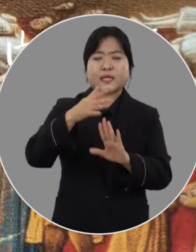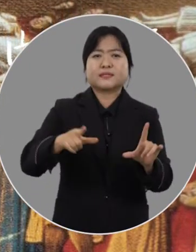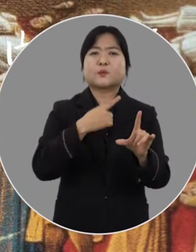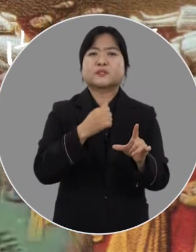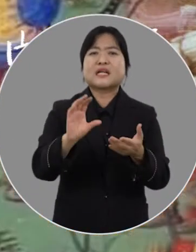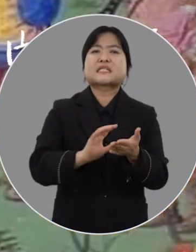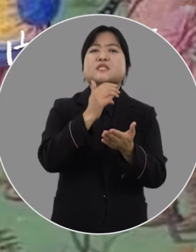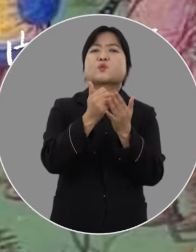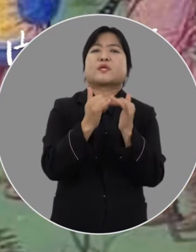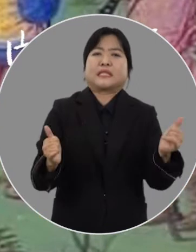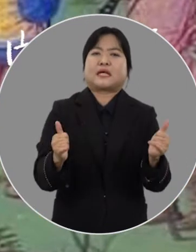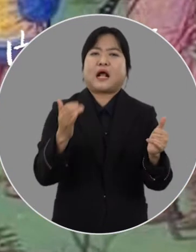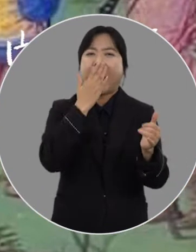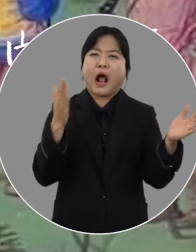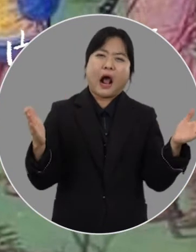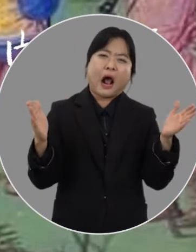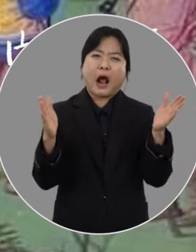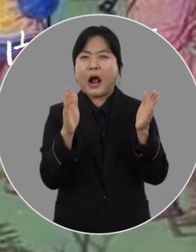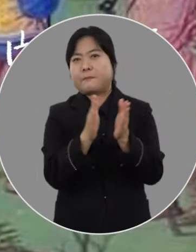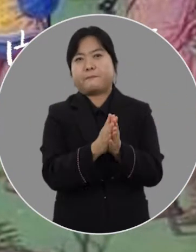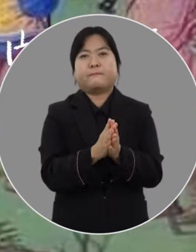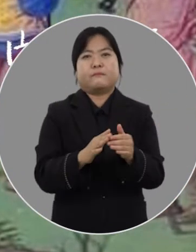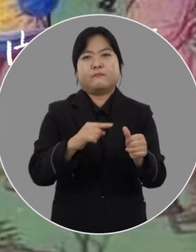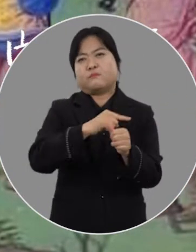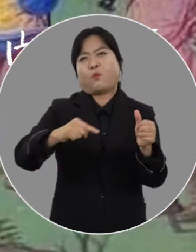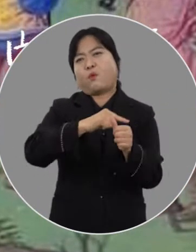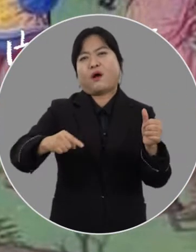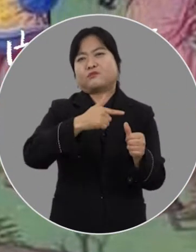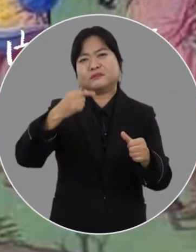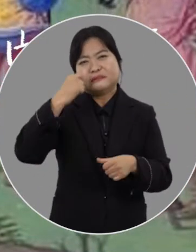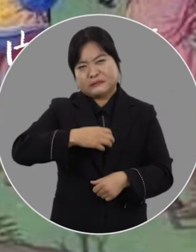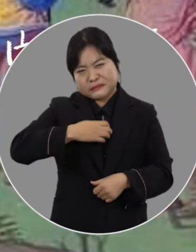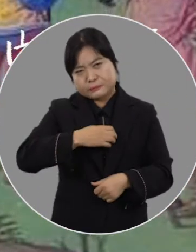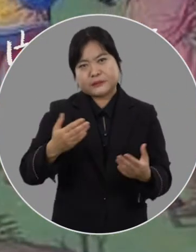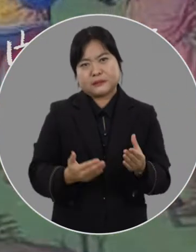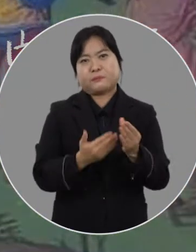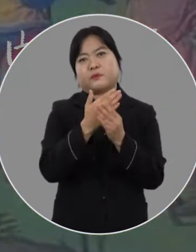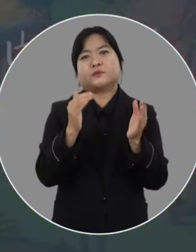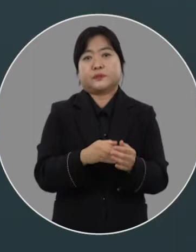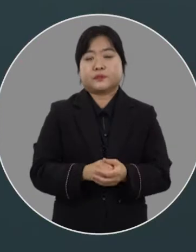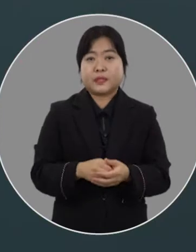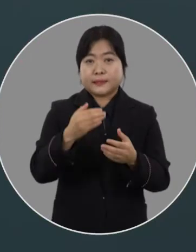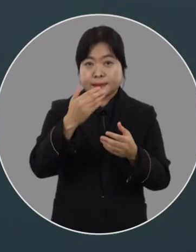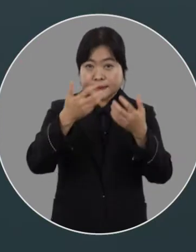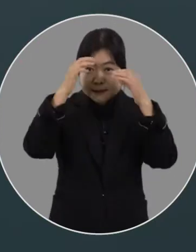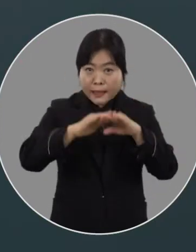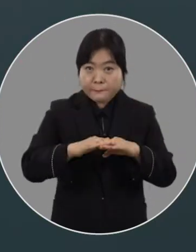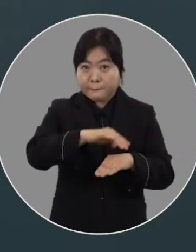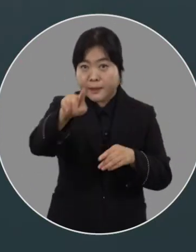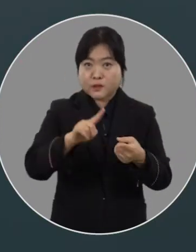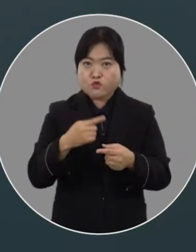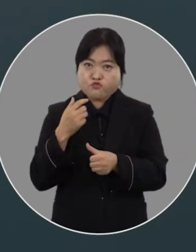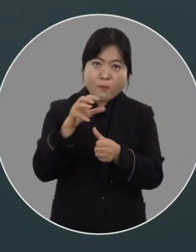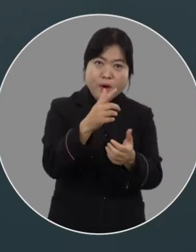살고 있었던 그리스도교인들까지 모두 다 몰살당하는 아주 슬픈 일들이 벌어졌고요. 이슬람 세력을